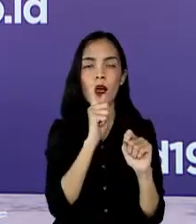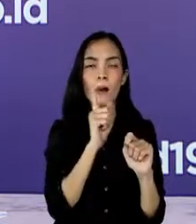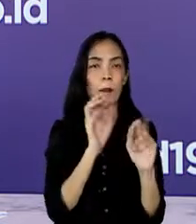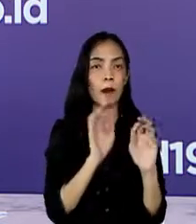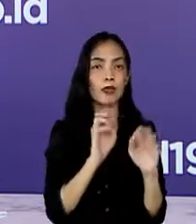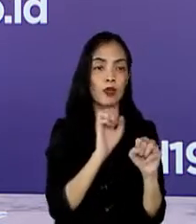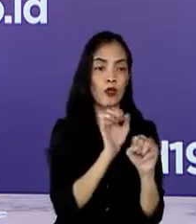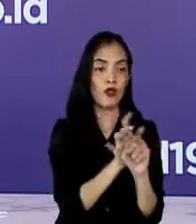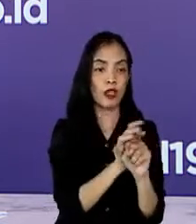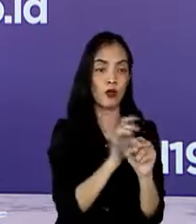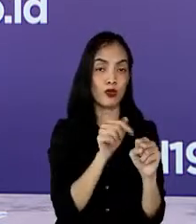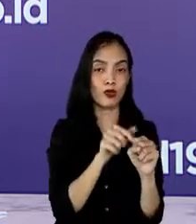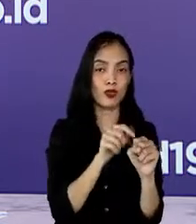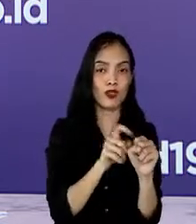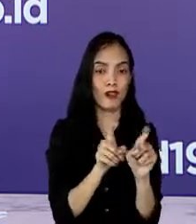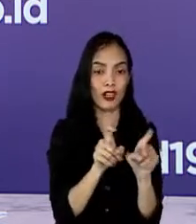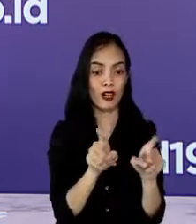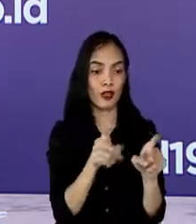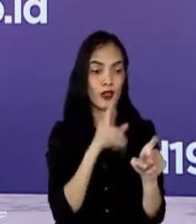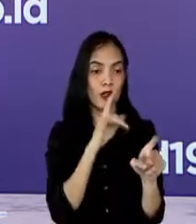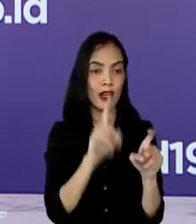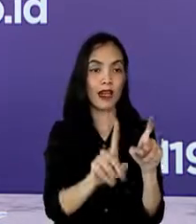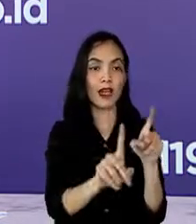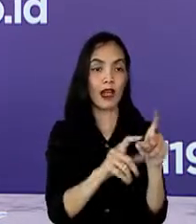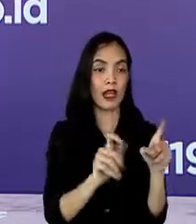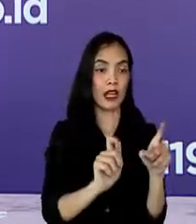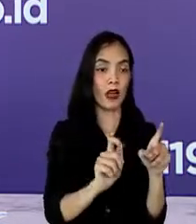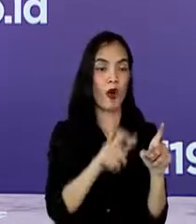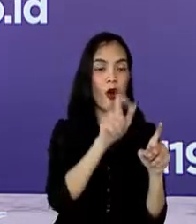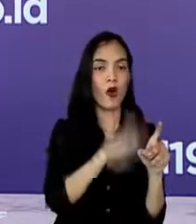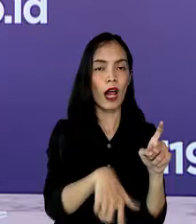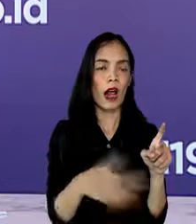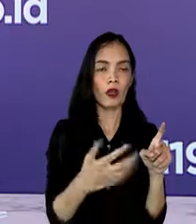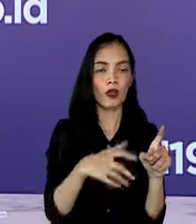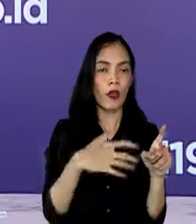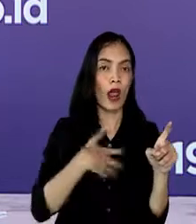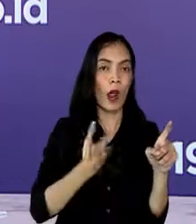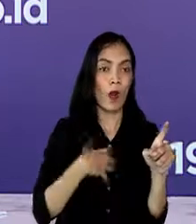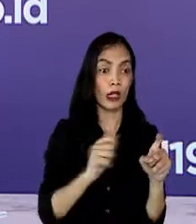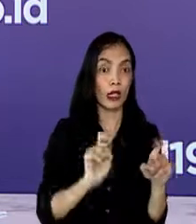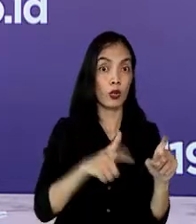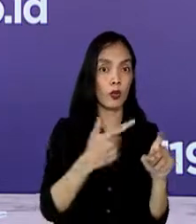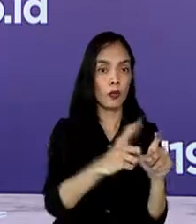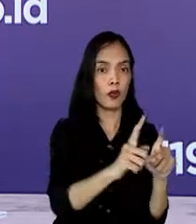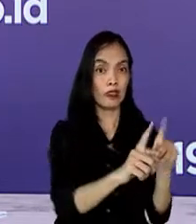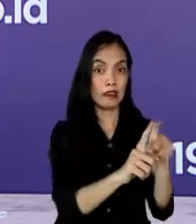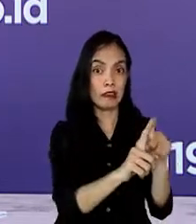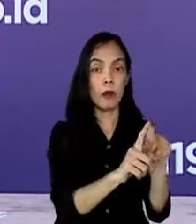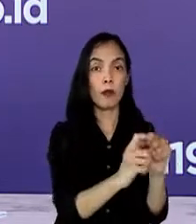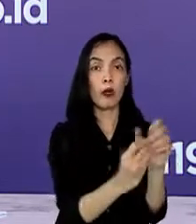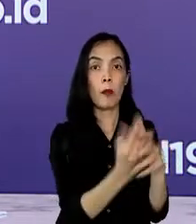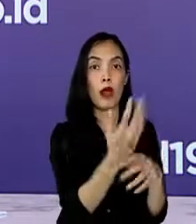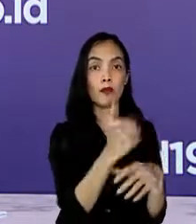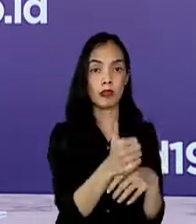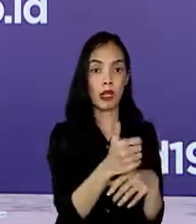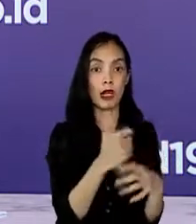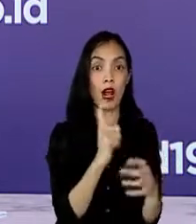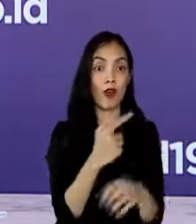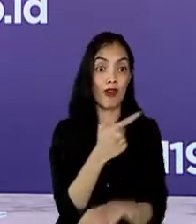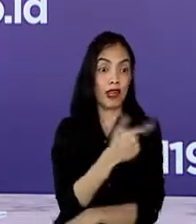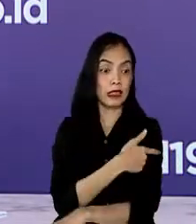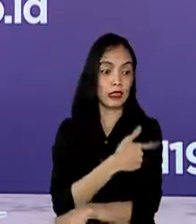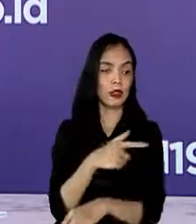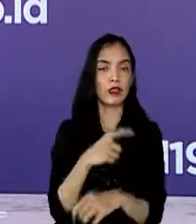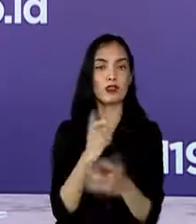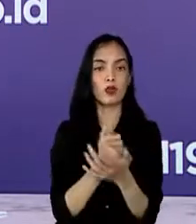memperbanyak diri pada Inang hidup Hai pada vaksin virus yang digunakan adalah virus yang sudah dimatikan